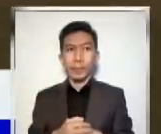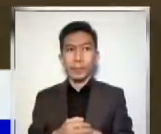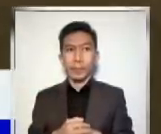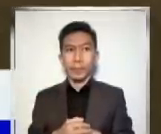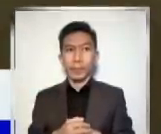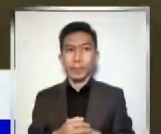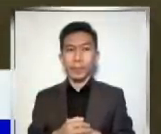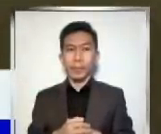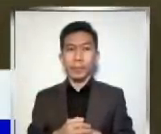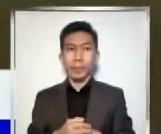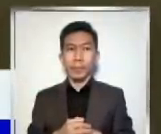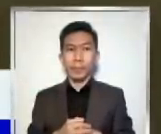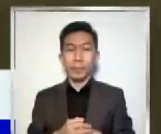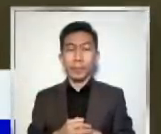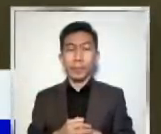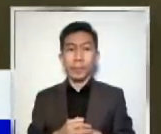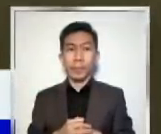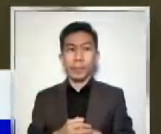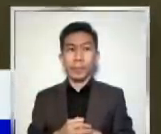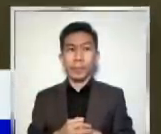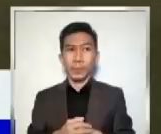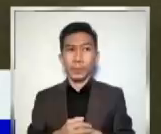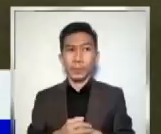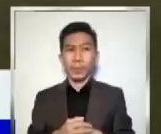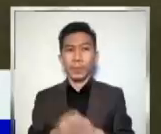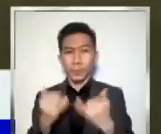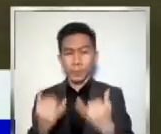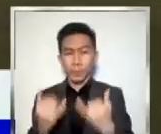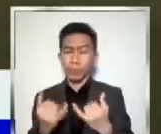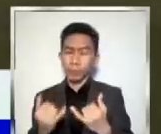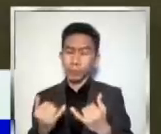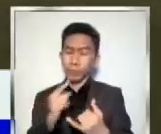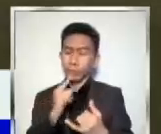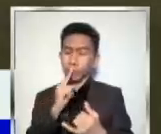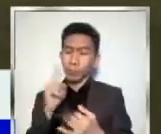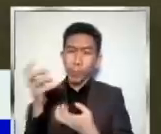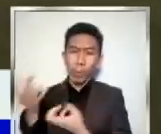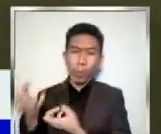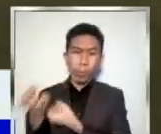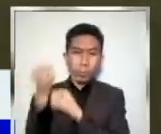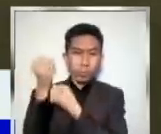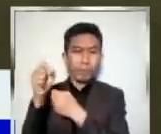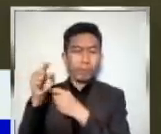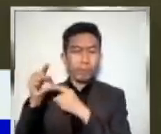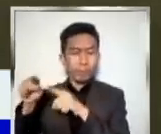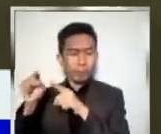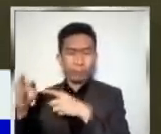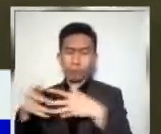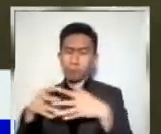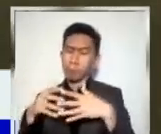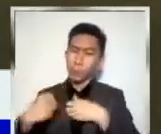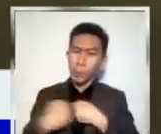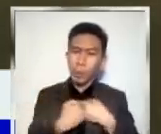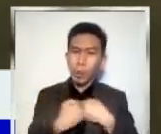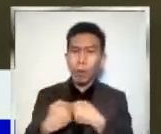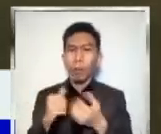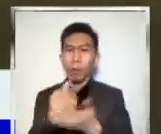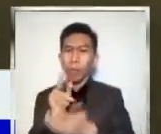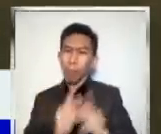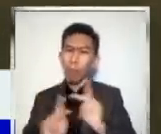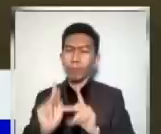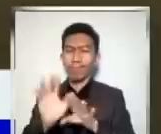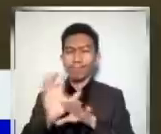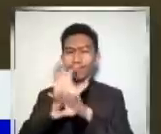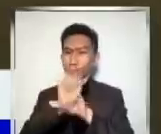Pia ato, makakapitan sa gitna ng kagipitan. Ito raw ang patuloy na nagtutulak sa ilang mga deboto na ituloy pa rin ang